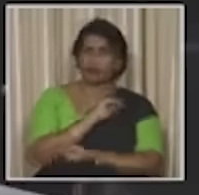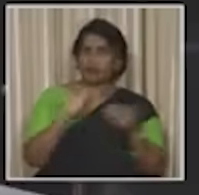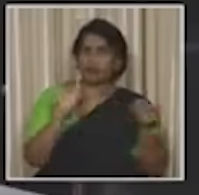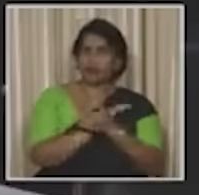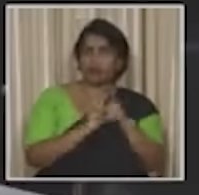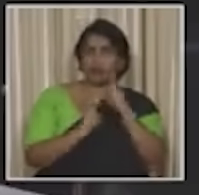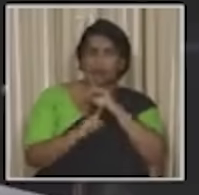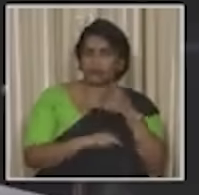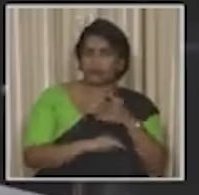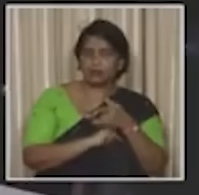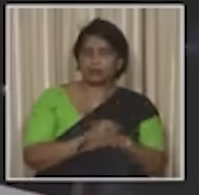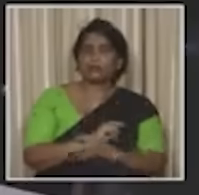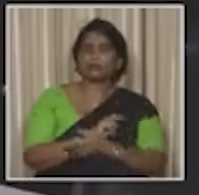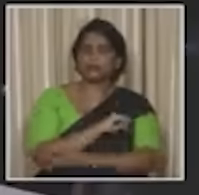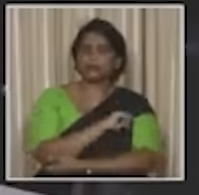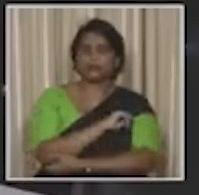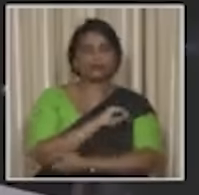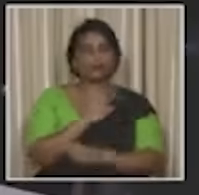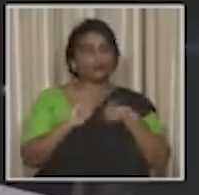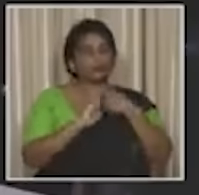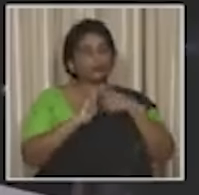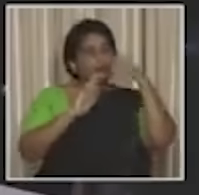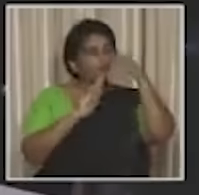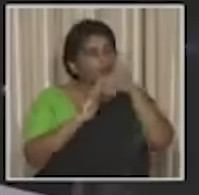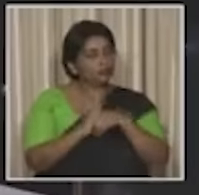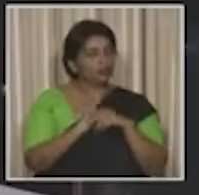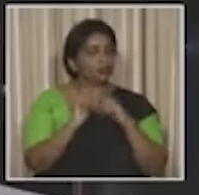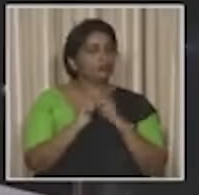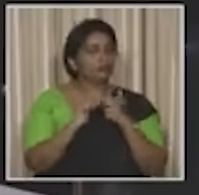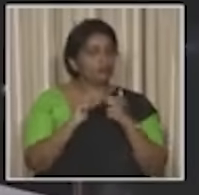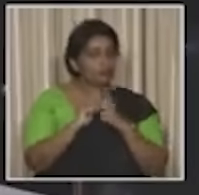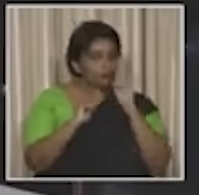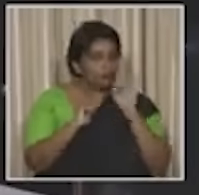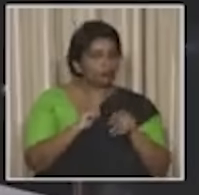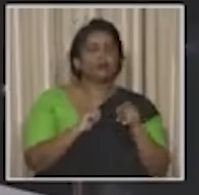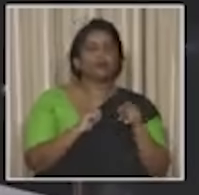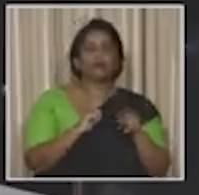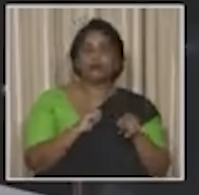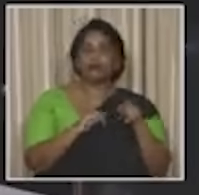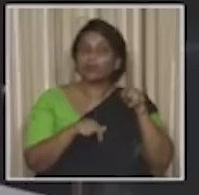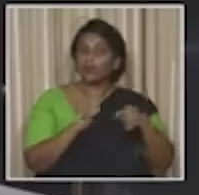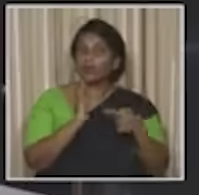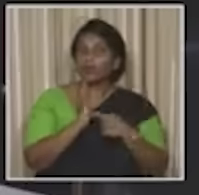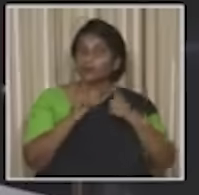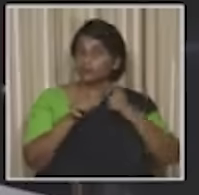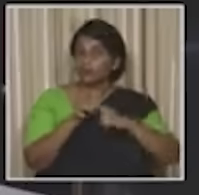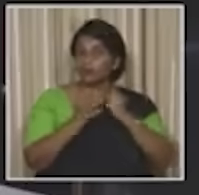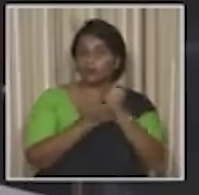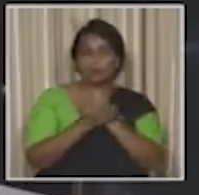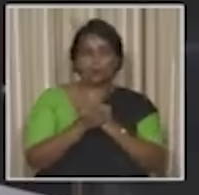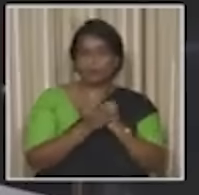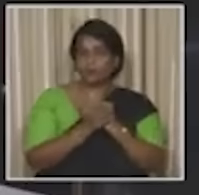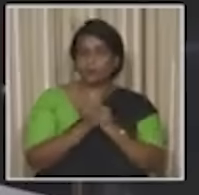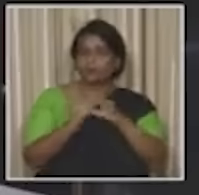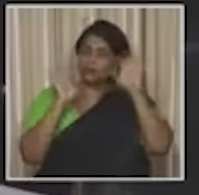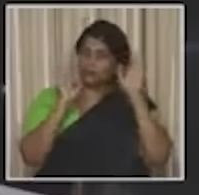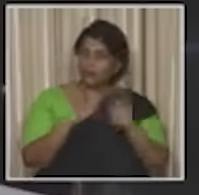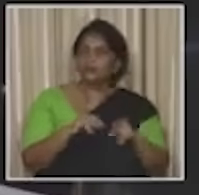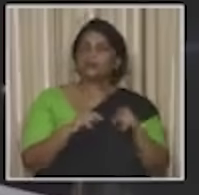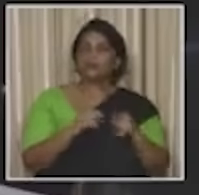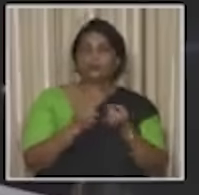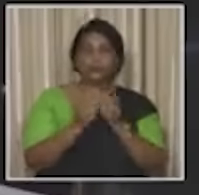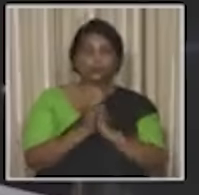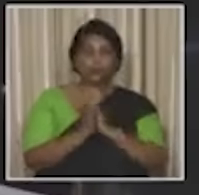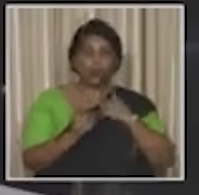cakaran. Insa me rata me prapat itu patkari, me tender kisi tu tender pati pati kini turu,